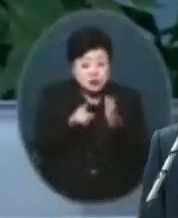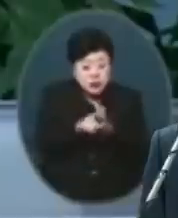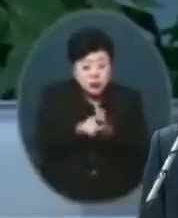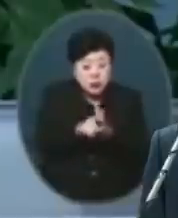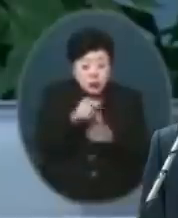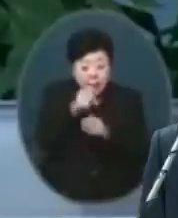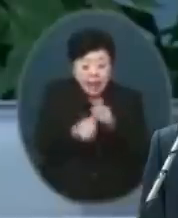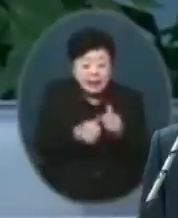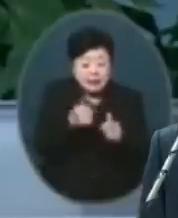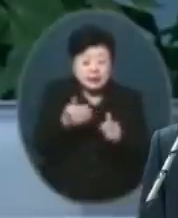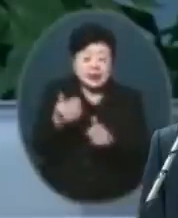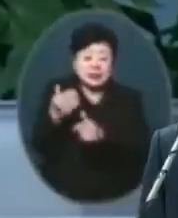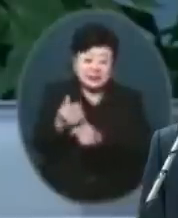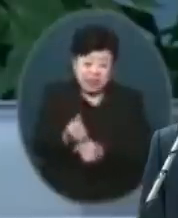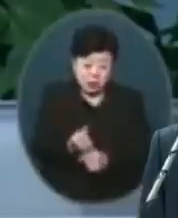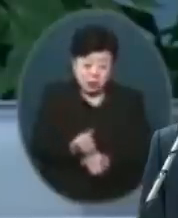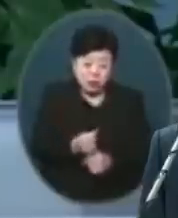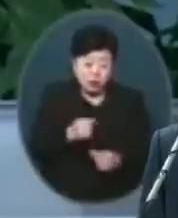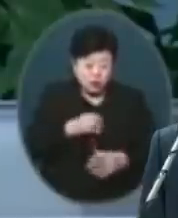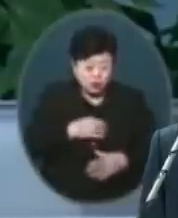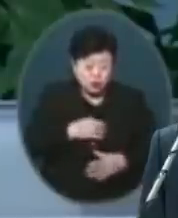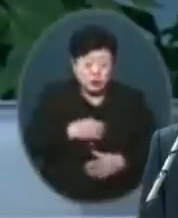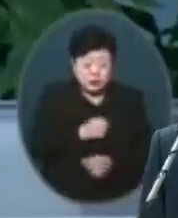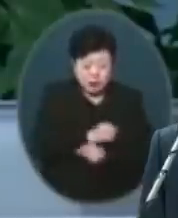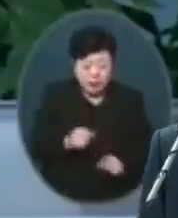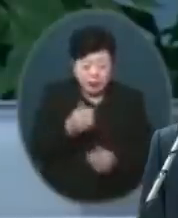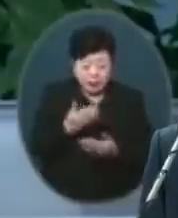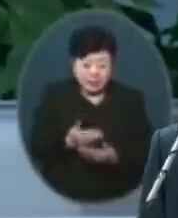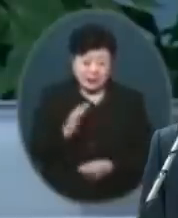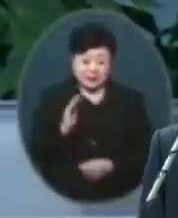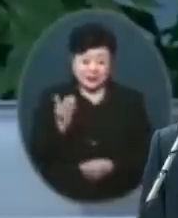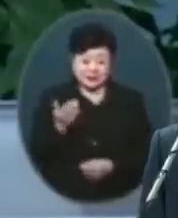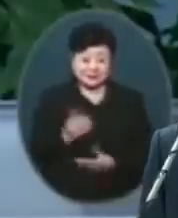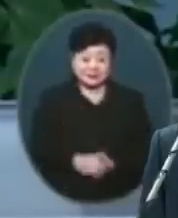믿고 하나님께 의지하고 두려움에서 해방되어야 되겠습니다.